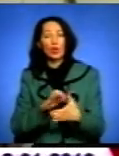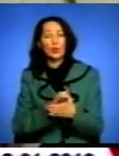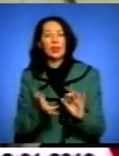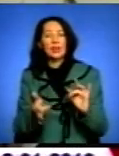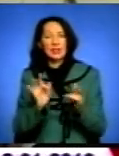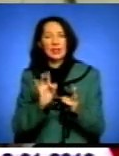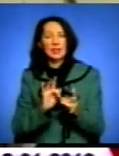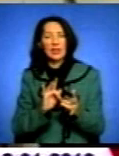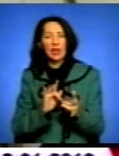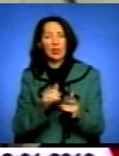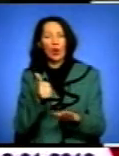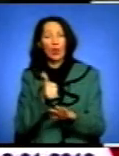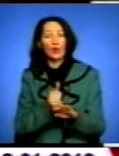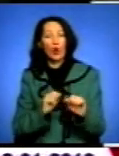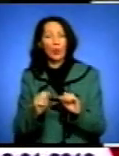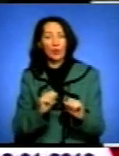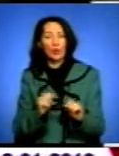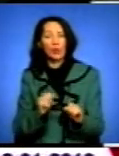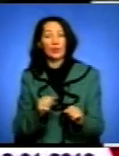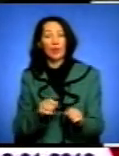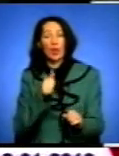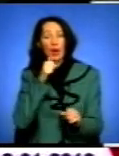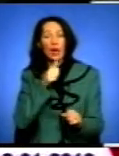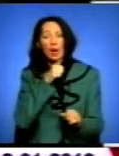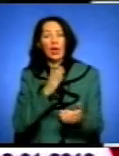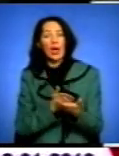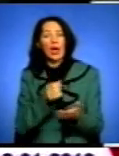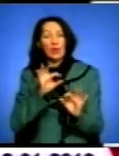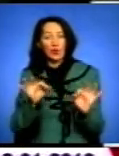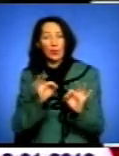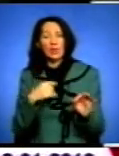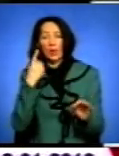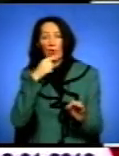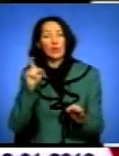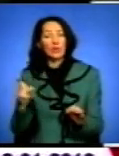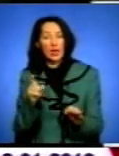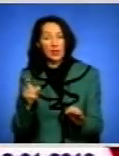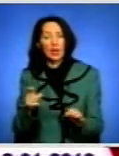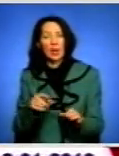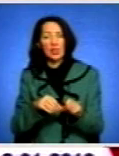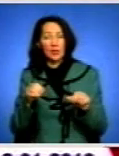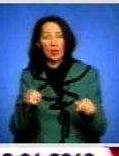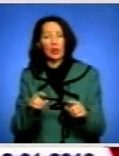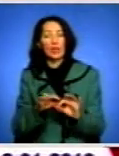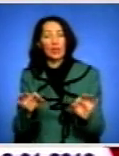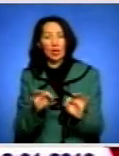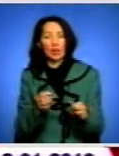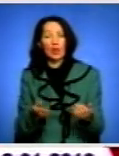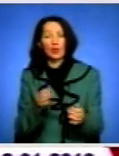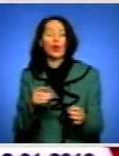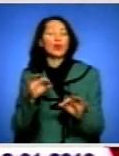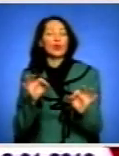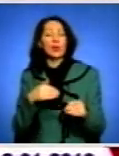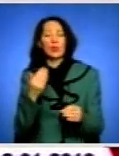сайті Головного управління. Конфіденційною залишається інформація про власника земельної ділянки. Якщо інформація про вашу ділянку неправдива,